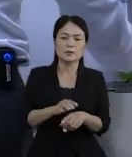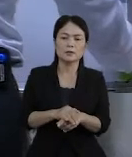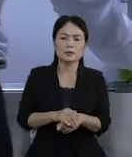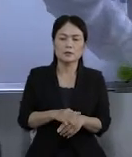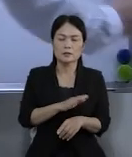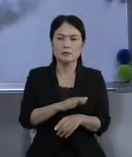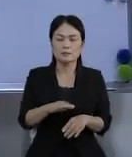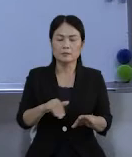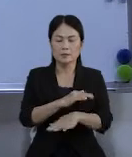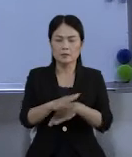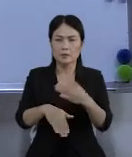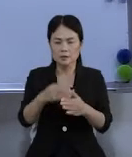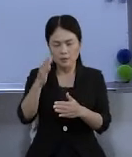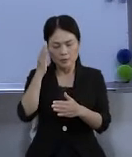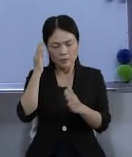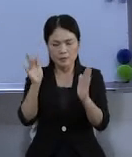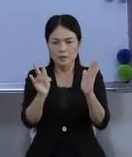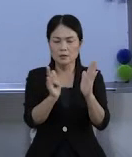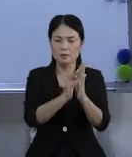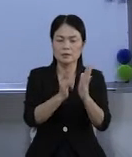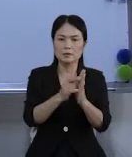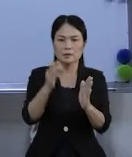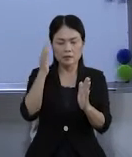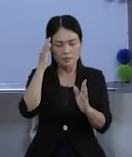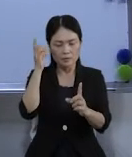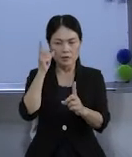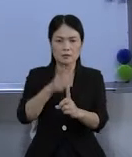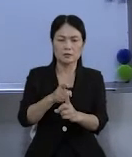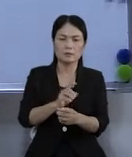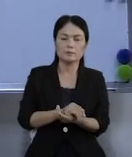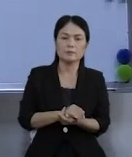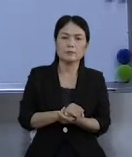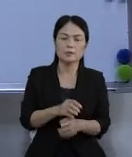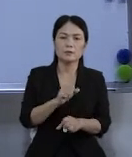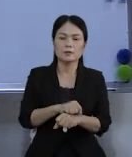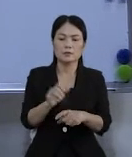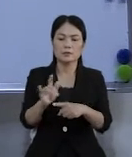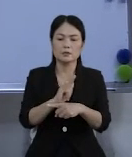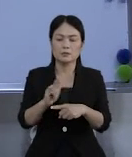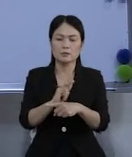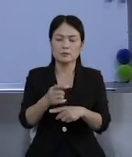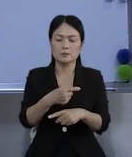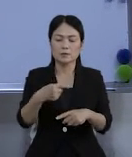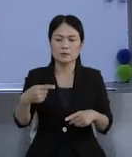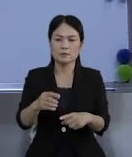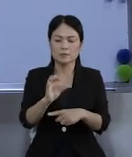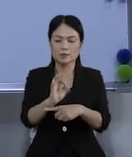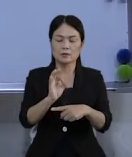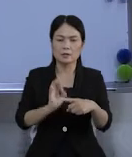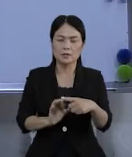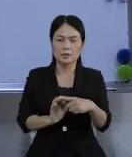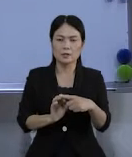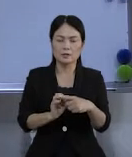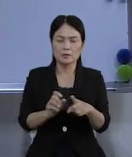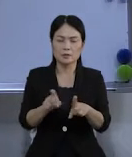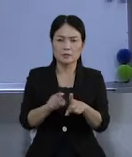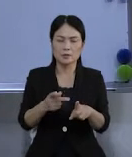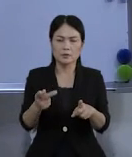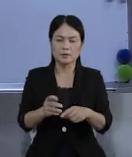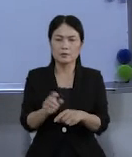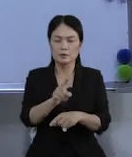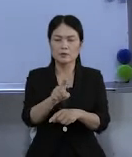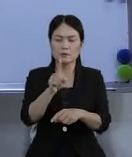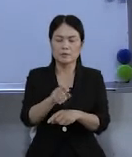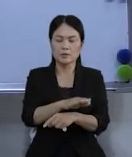chẳng con tặng ốc nha chăm bà nhạc tế thà đảm bây phơ bảo man vị thị đọ bảo hiện để miễn phía bay đôi khi nìa